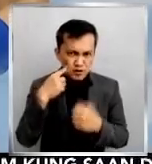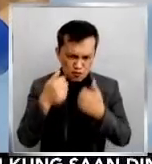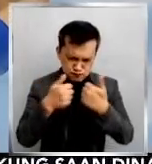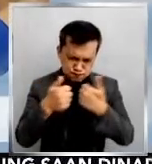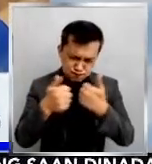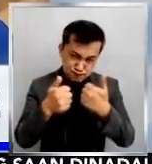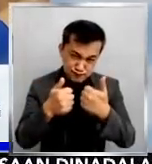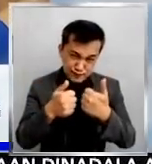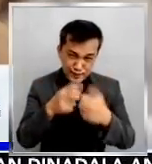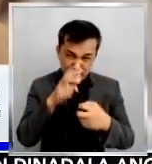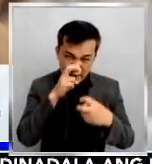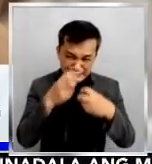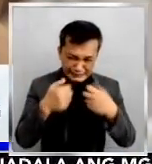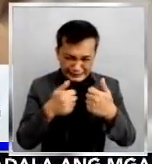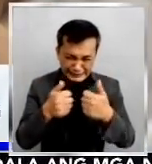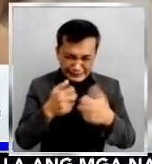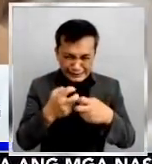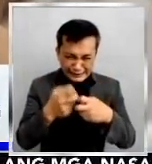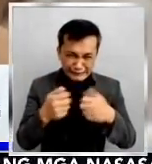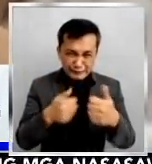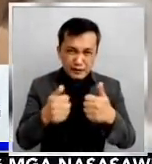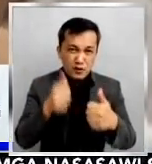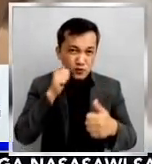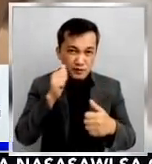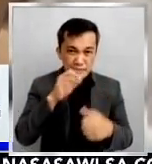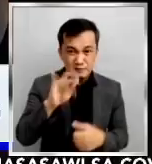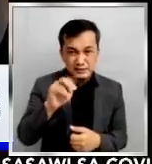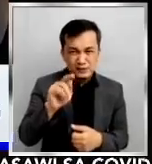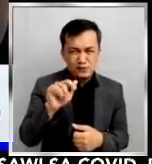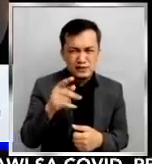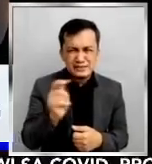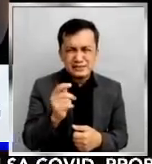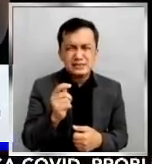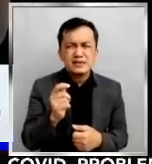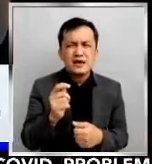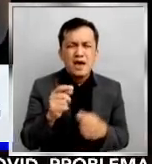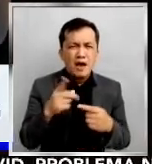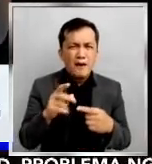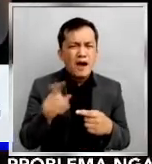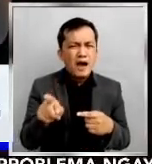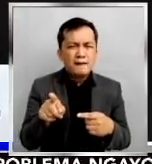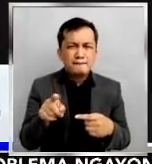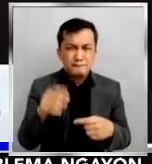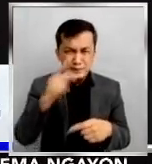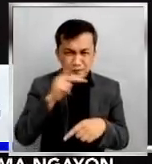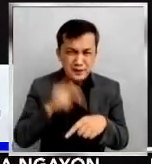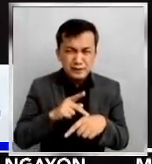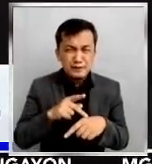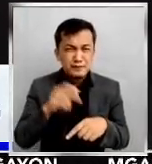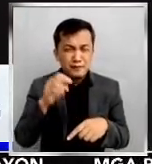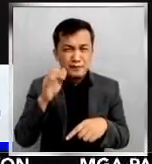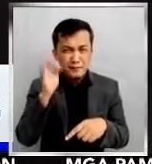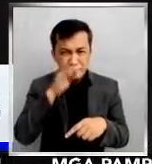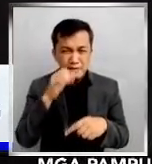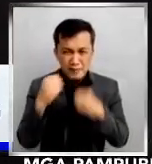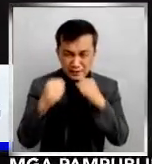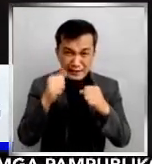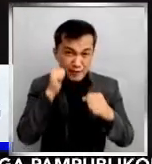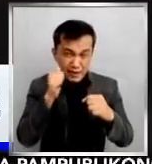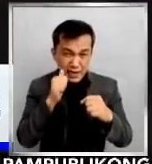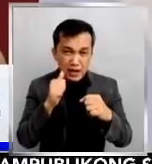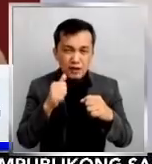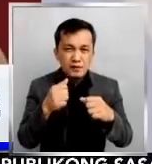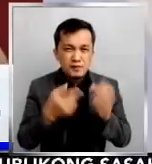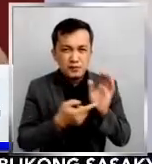Featherweight Boxing Finals at ipinamalas ng Philippine Olympia ng tapang at puso ng mga Pilipino nang makamit niya ang silver